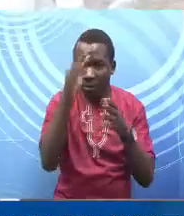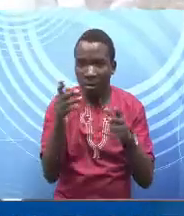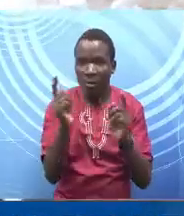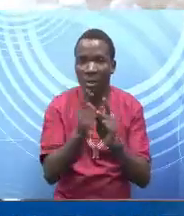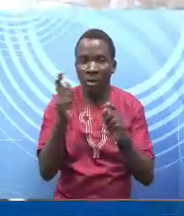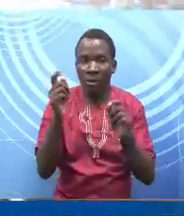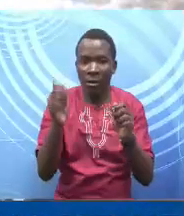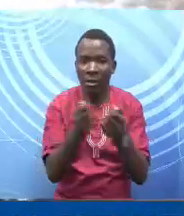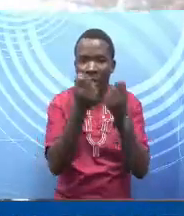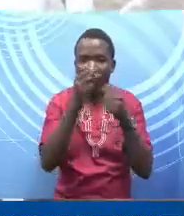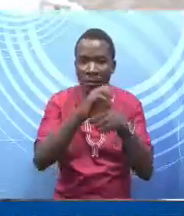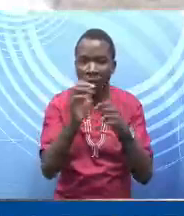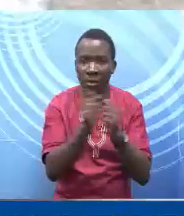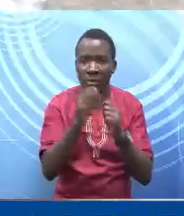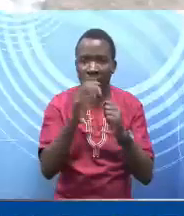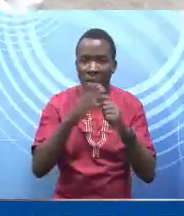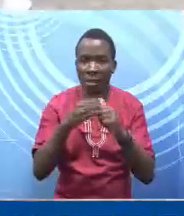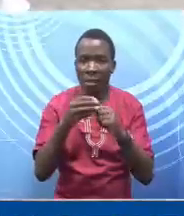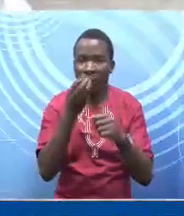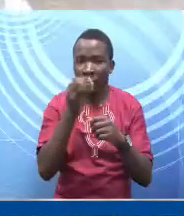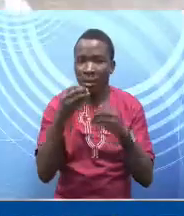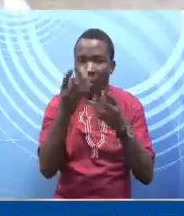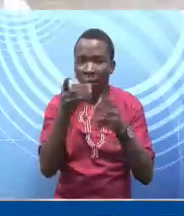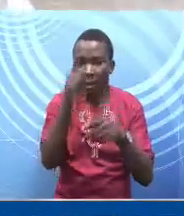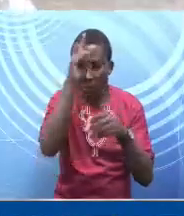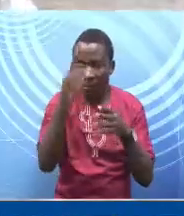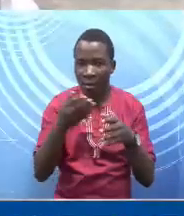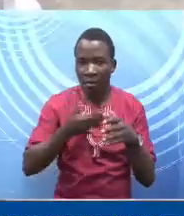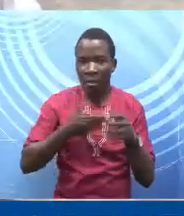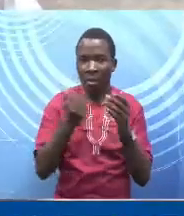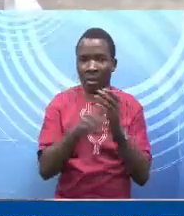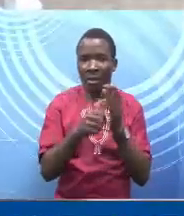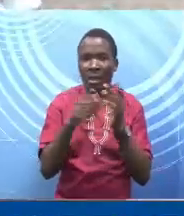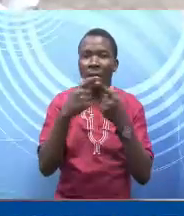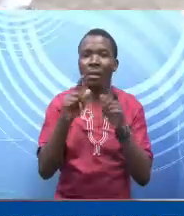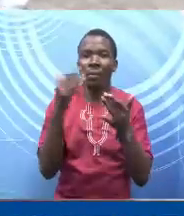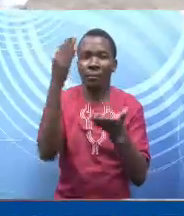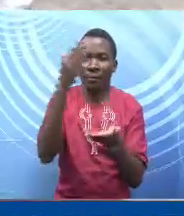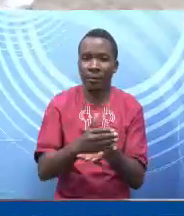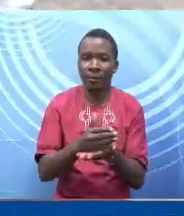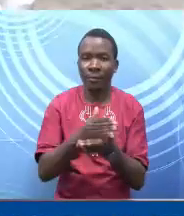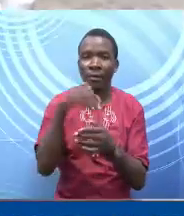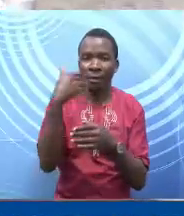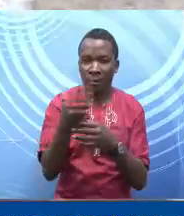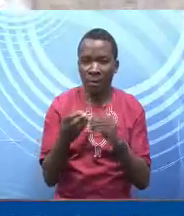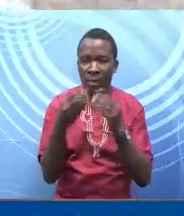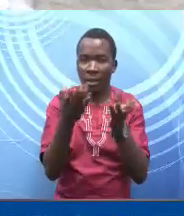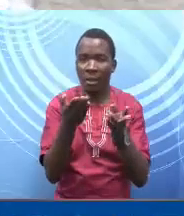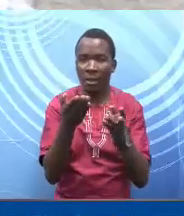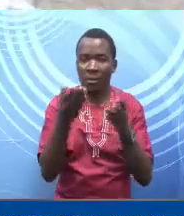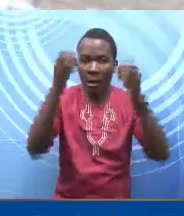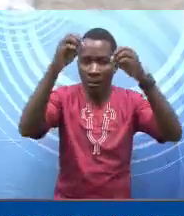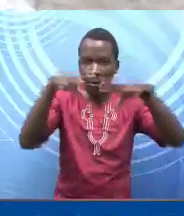COVID-19. Ibi biryo bikaba biri buze guhabwa abaturage bari bafite akazi ariko kakaba karahagaze ndetse bikaba biri butangwe ku